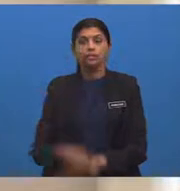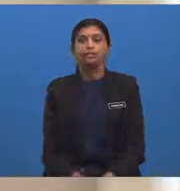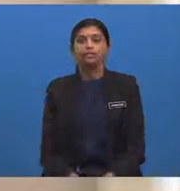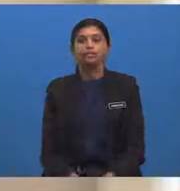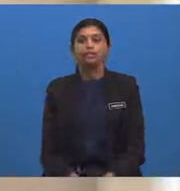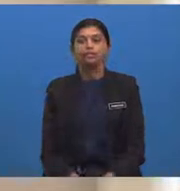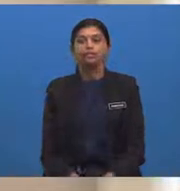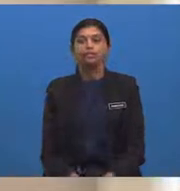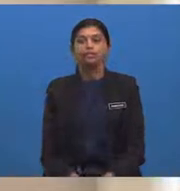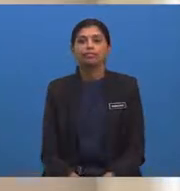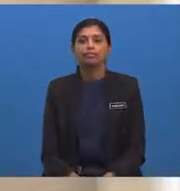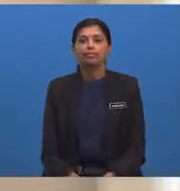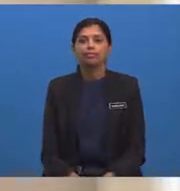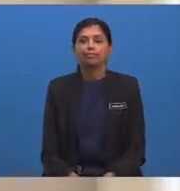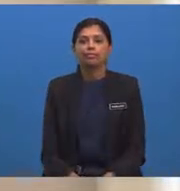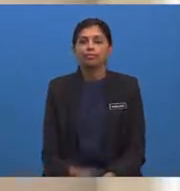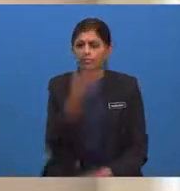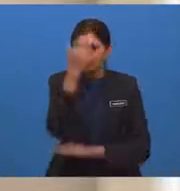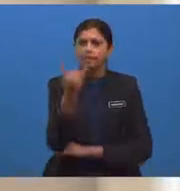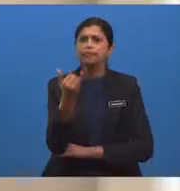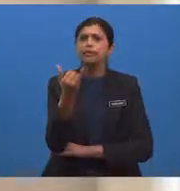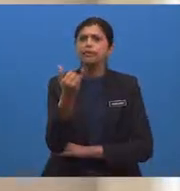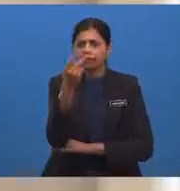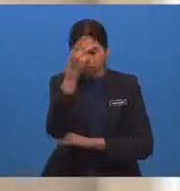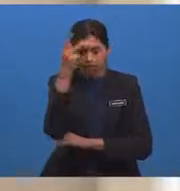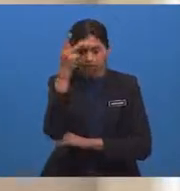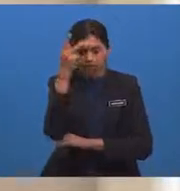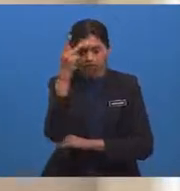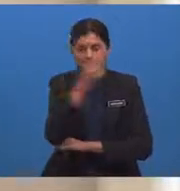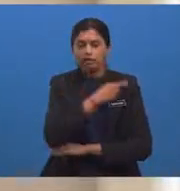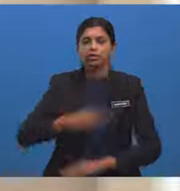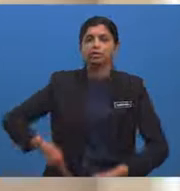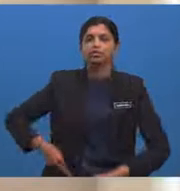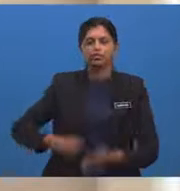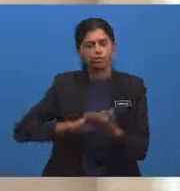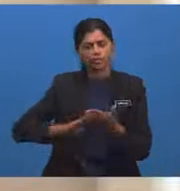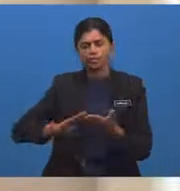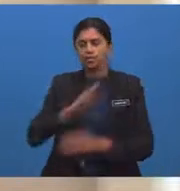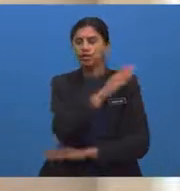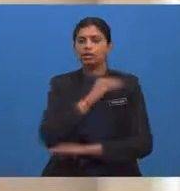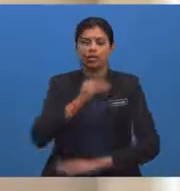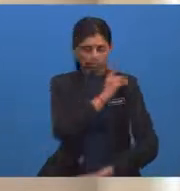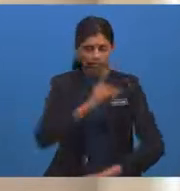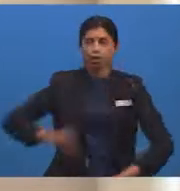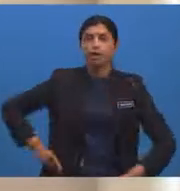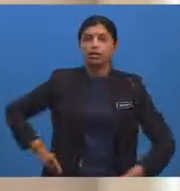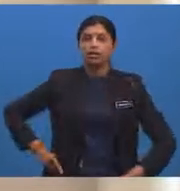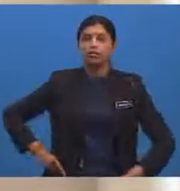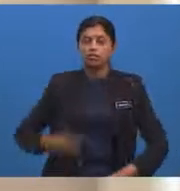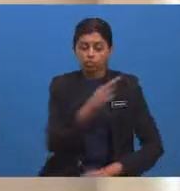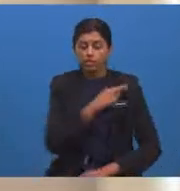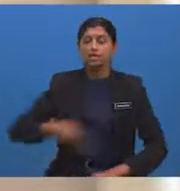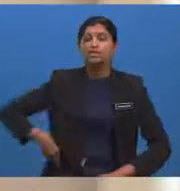yang betul. Hal ini adalah kerana raja dianggap suci dan berdaulat. Jadi setiap raja yang